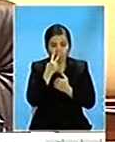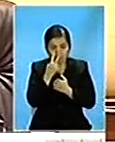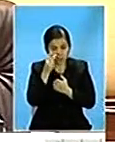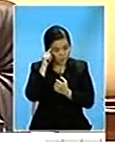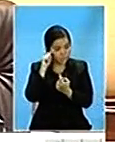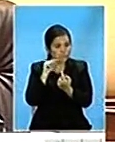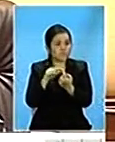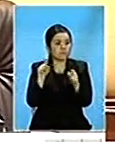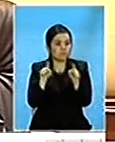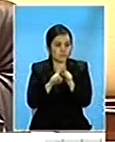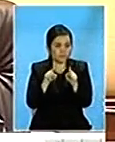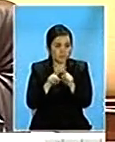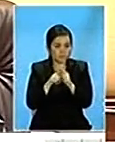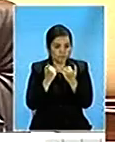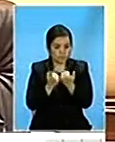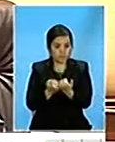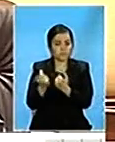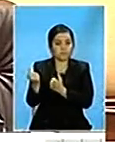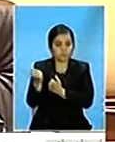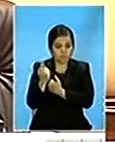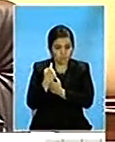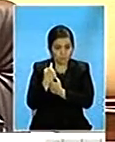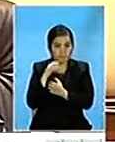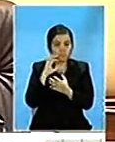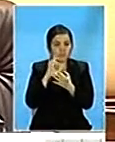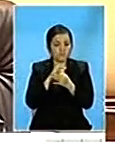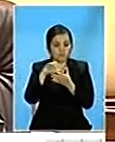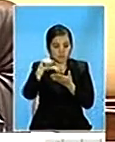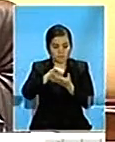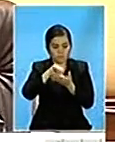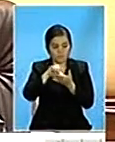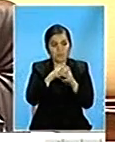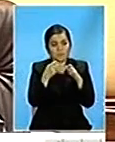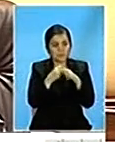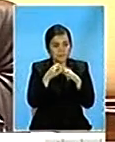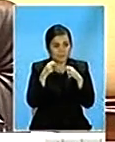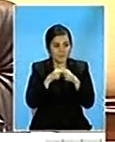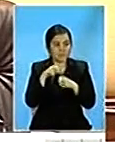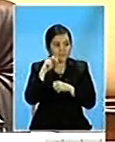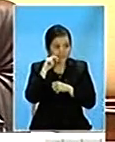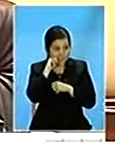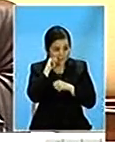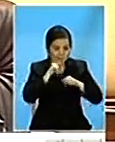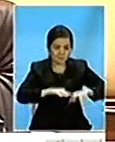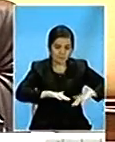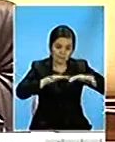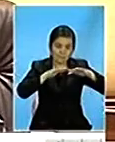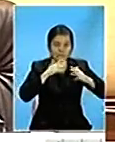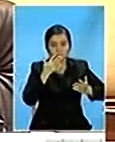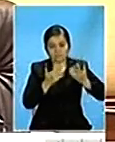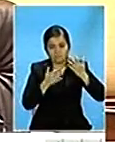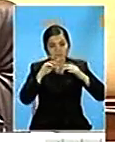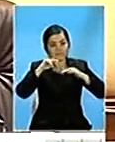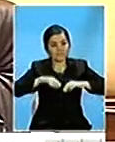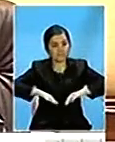งกันนะครับตามที่ท่านได้สอบถามว่าในเรื่องของการแก้ไขปัญหาเรื่องน้ำไม่ว่าเรื่องน้ำท่วมก็ดีเรื่องน้ำแล้